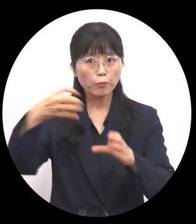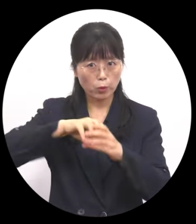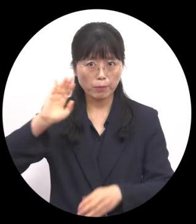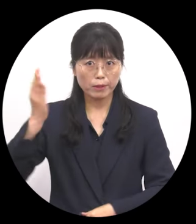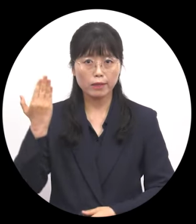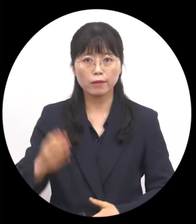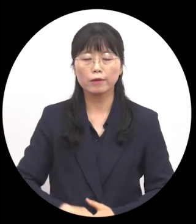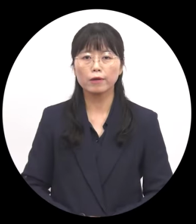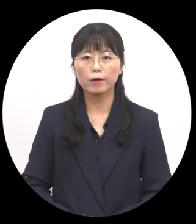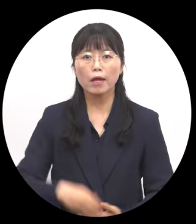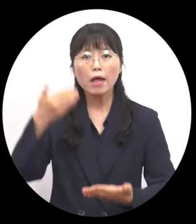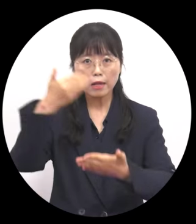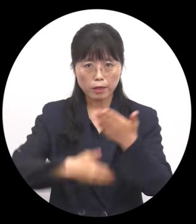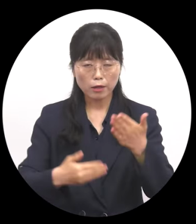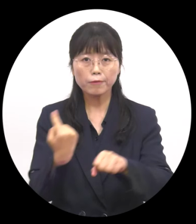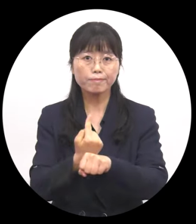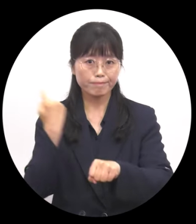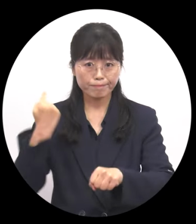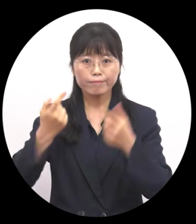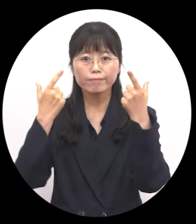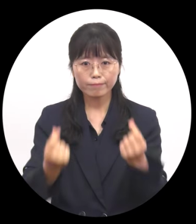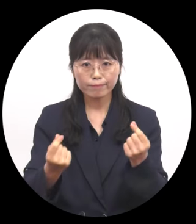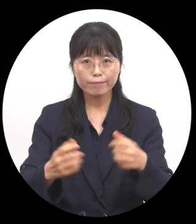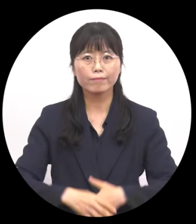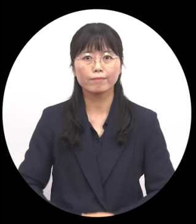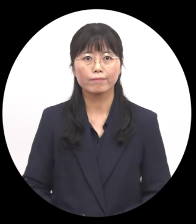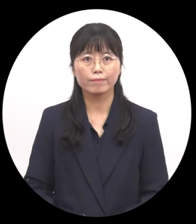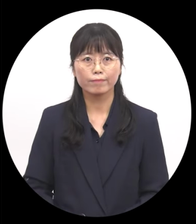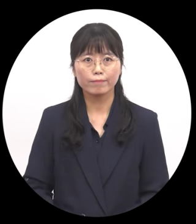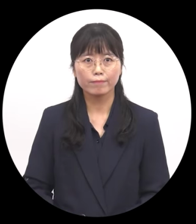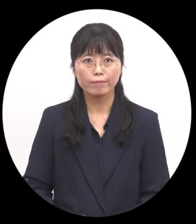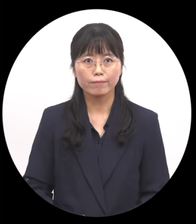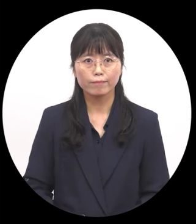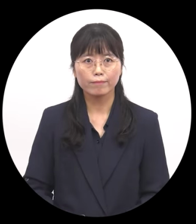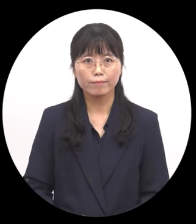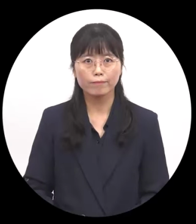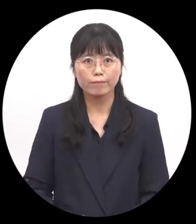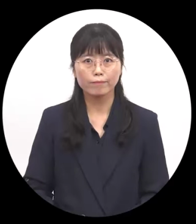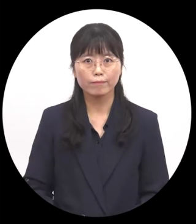되겠습니다. 나머지는 전년도와 동일합니다.